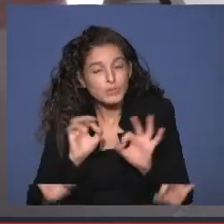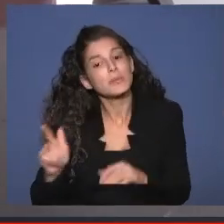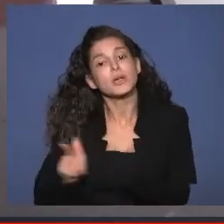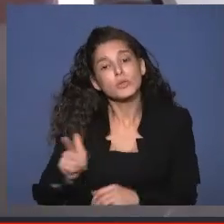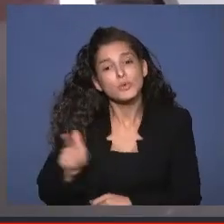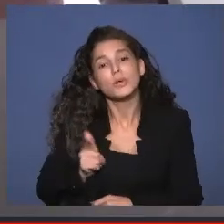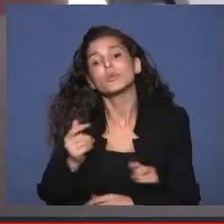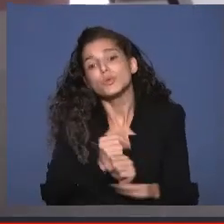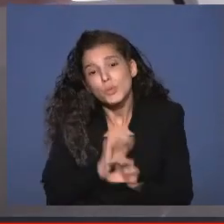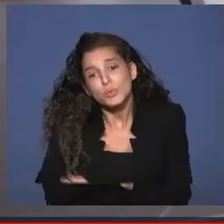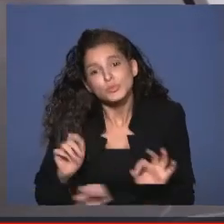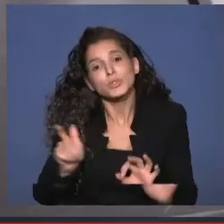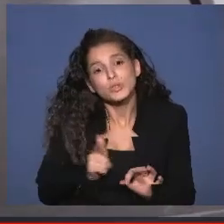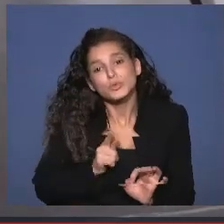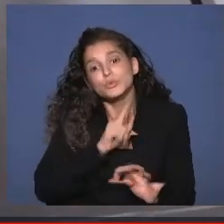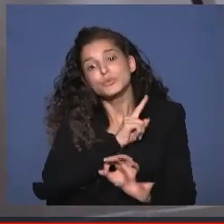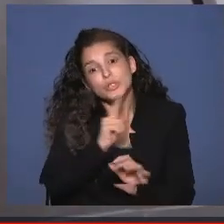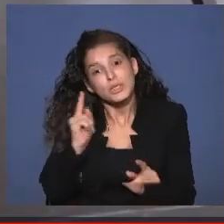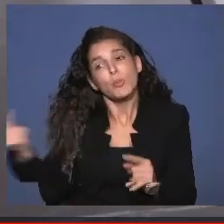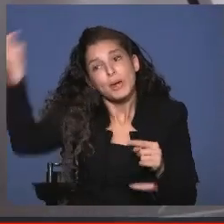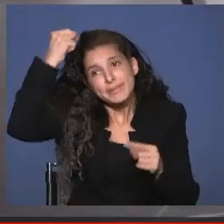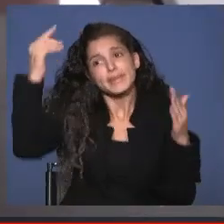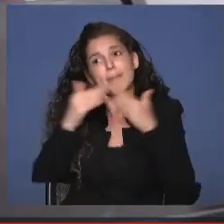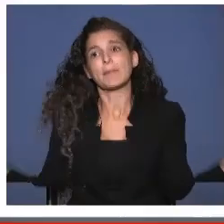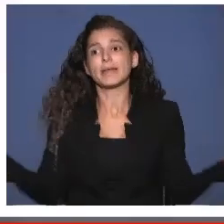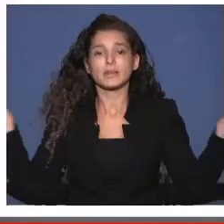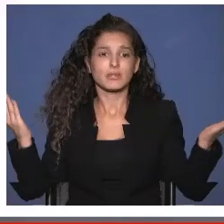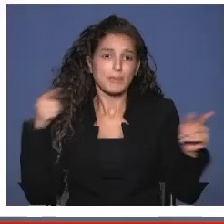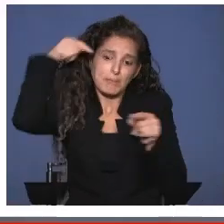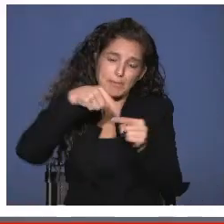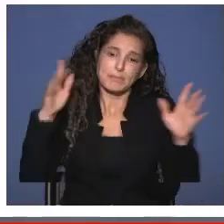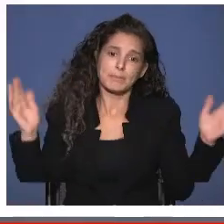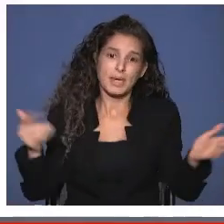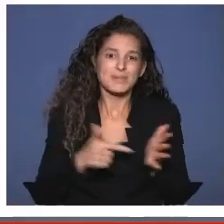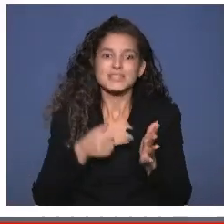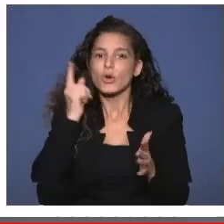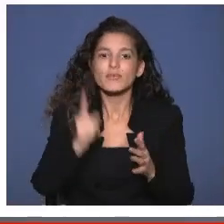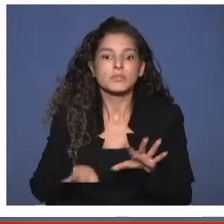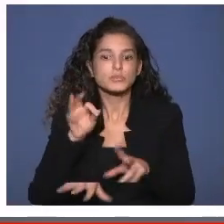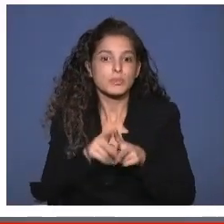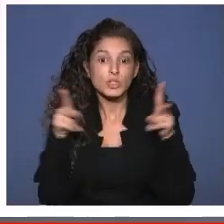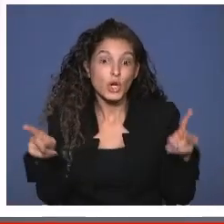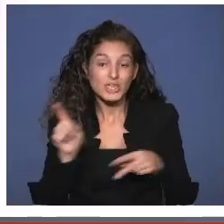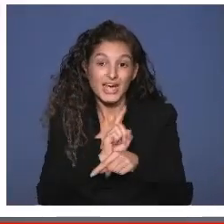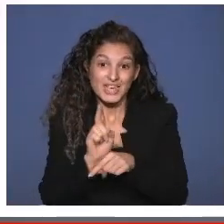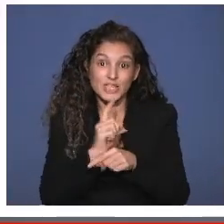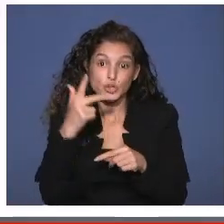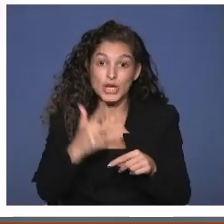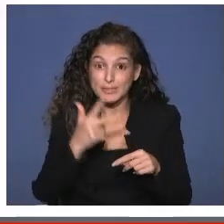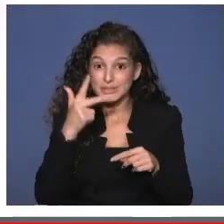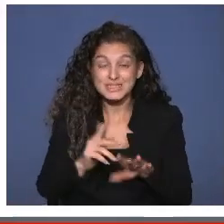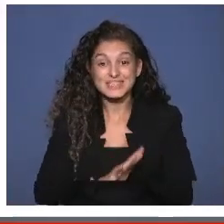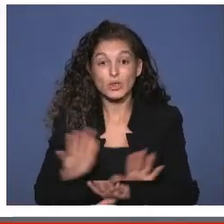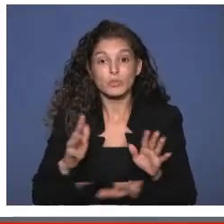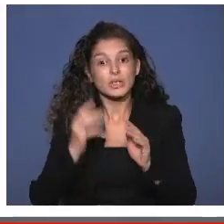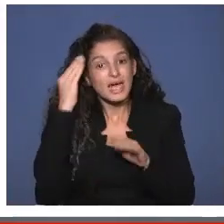לא עשו כלום, הם פשוט חיכו שיפולה, הם טיל בבית. לכן אנחנו חייבות למצוא פתרון, יש לי פתרון כרגע לשלושה ימים, בואי